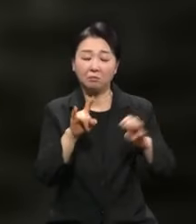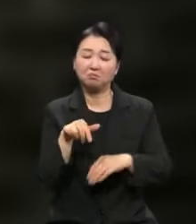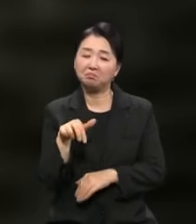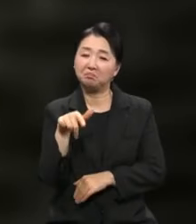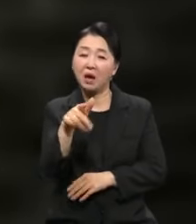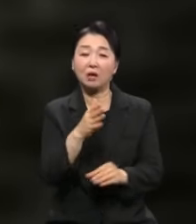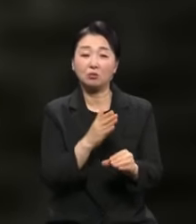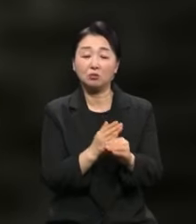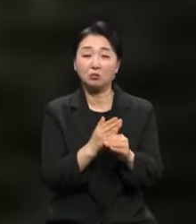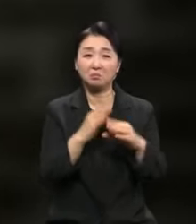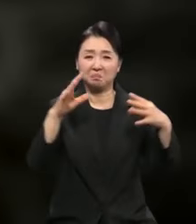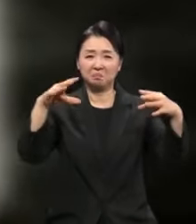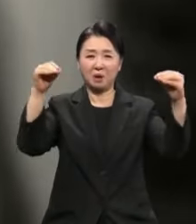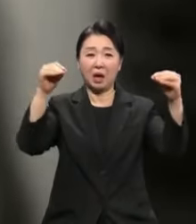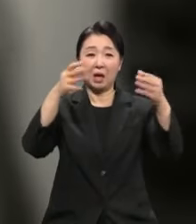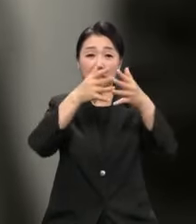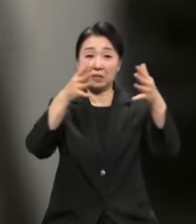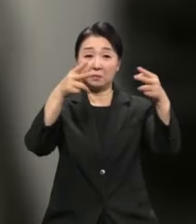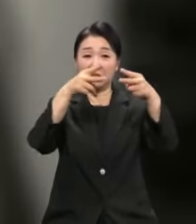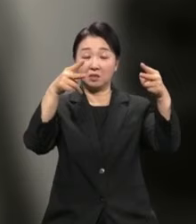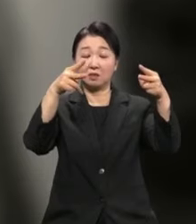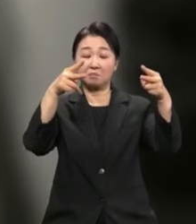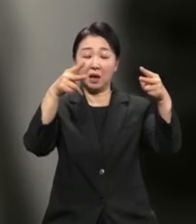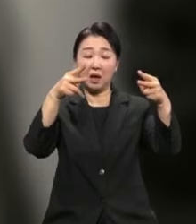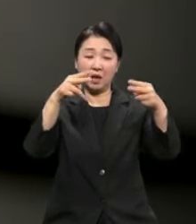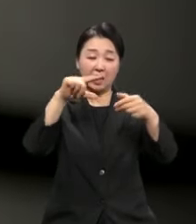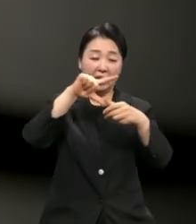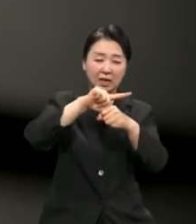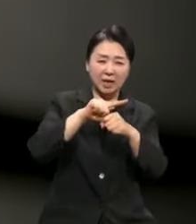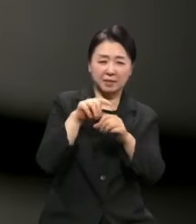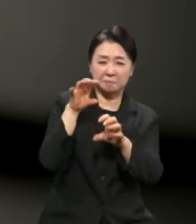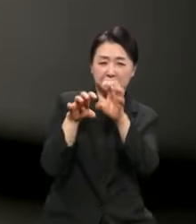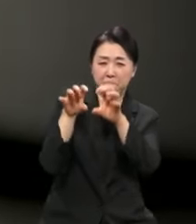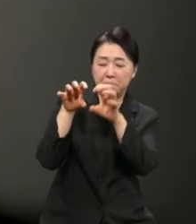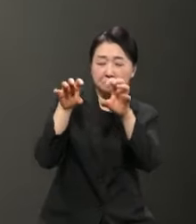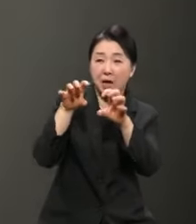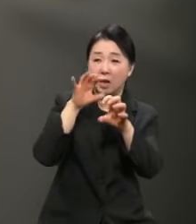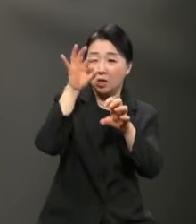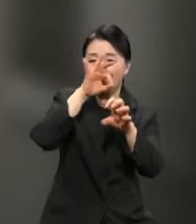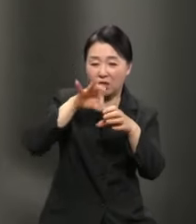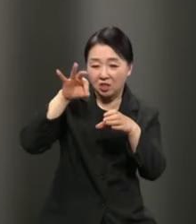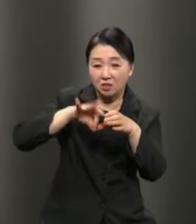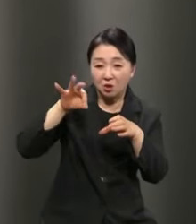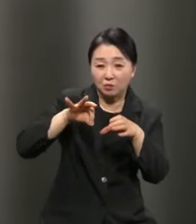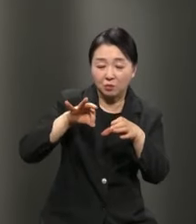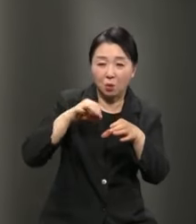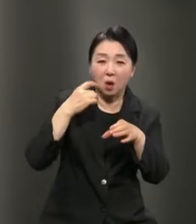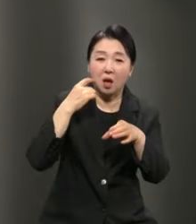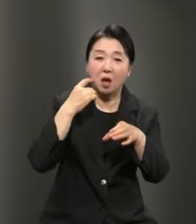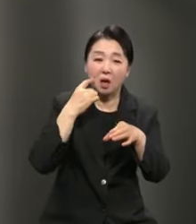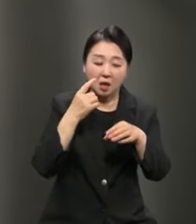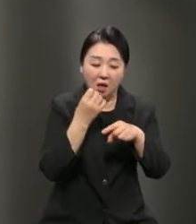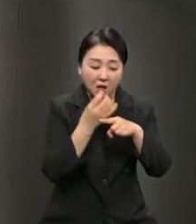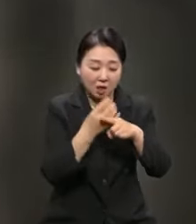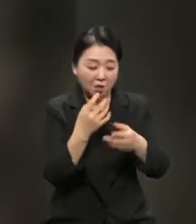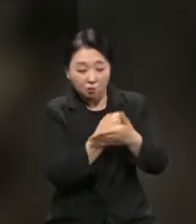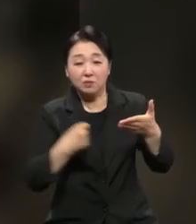불이 꺼진 울산의 한 주택 2층에 가스 배관을 타고 들어가 돼지 저금통과 귀금속 통을 훔쳐 나오는